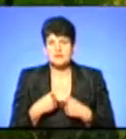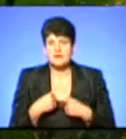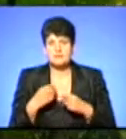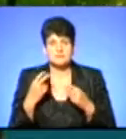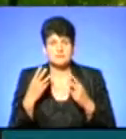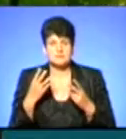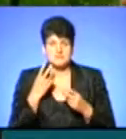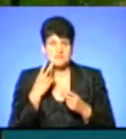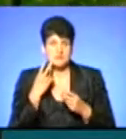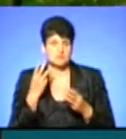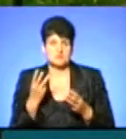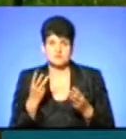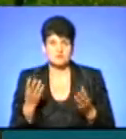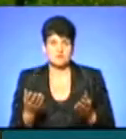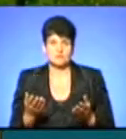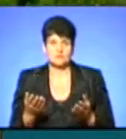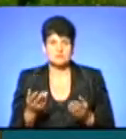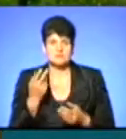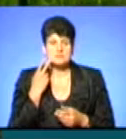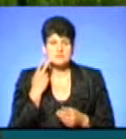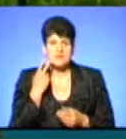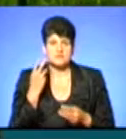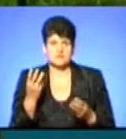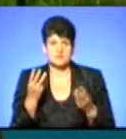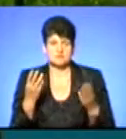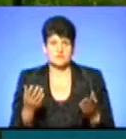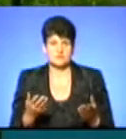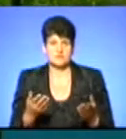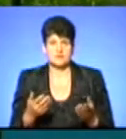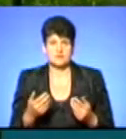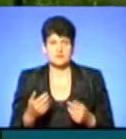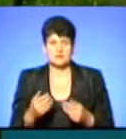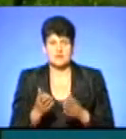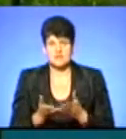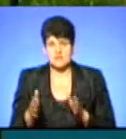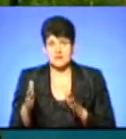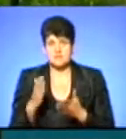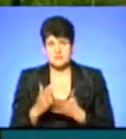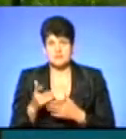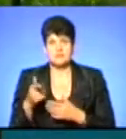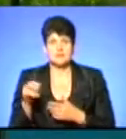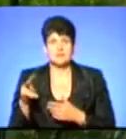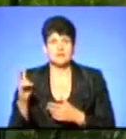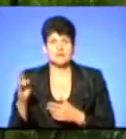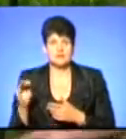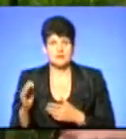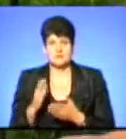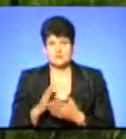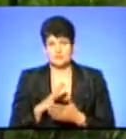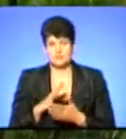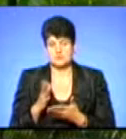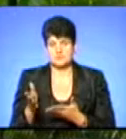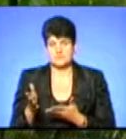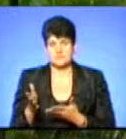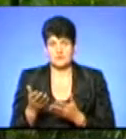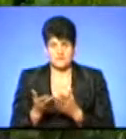знала, ми завжди спалювали весь час спалювали. Яма в мене є, ну там гілки просто були. І через те, а